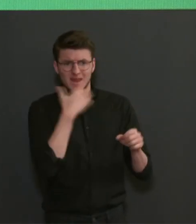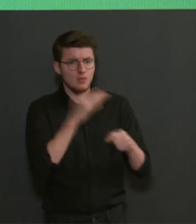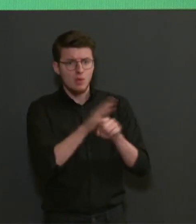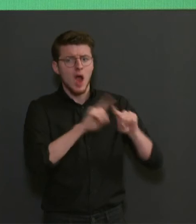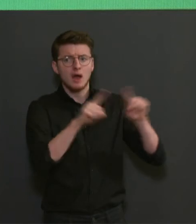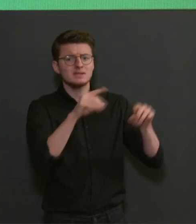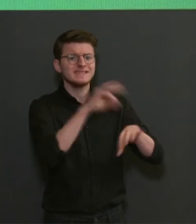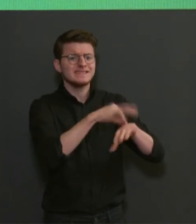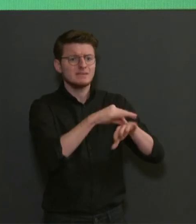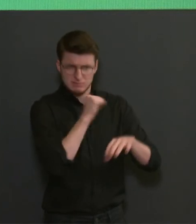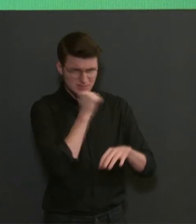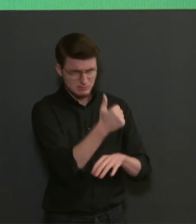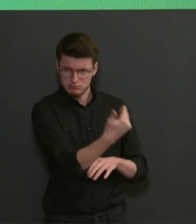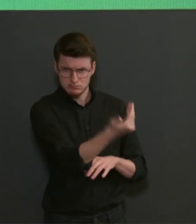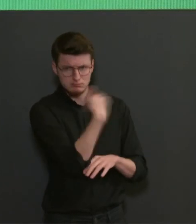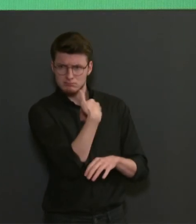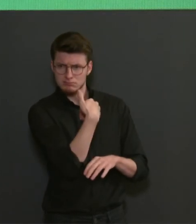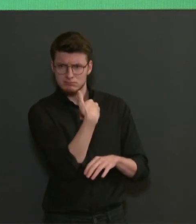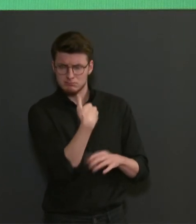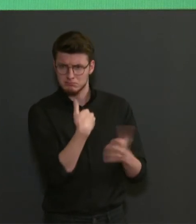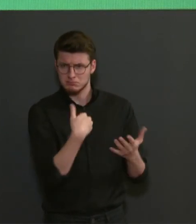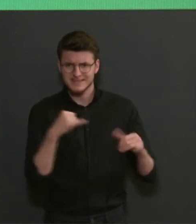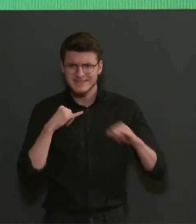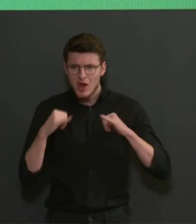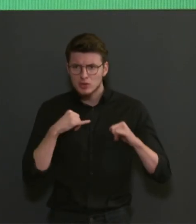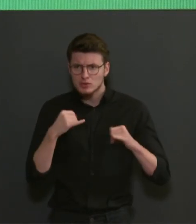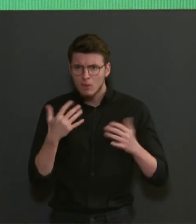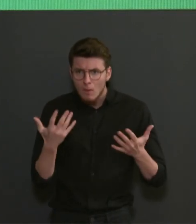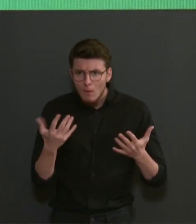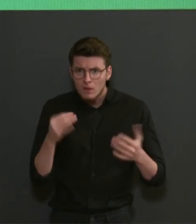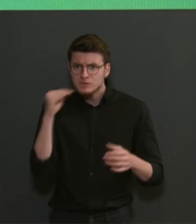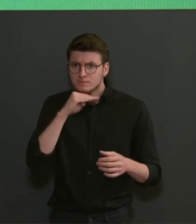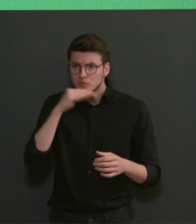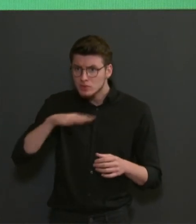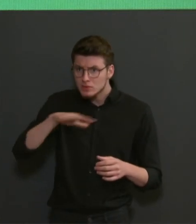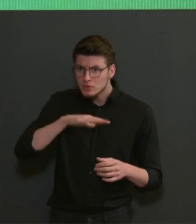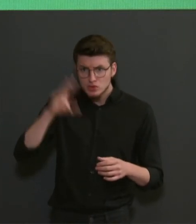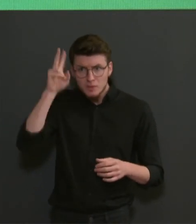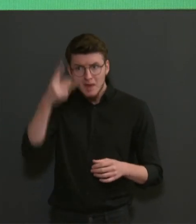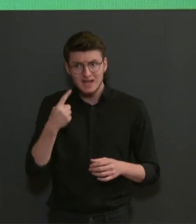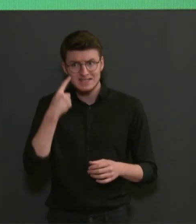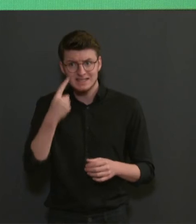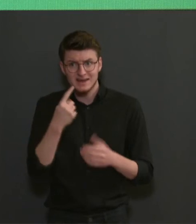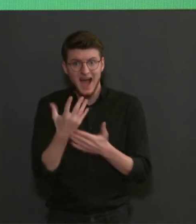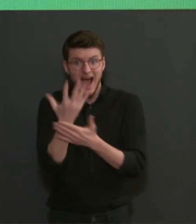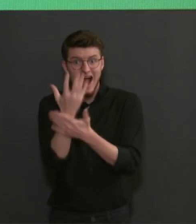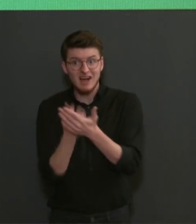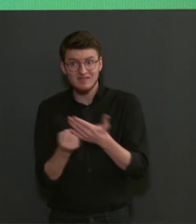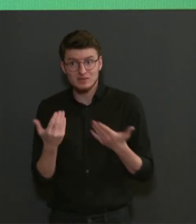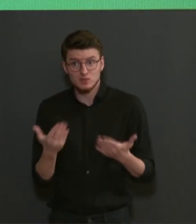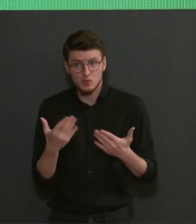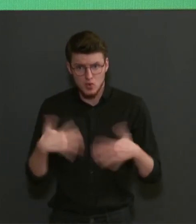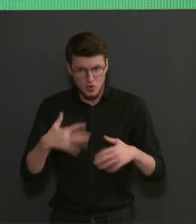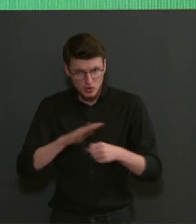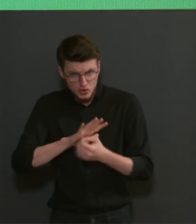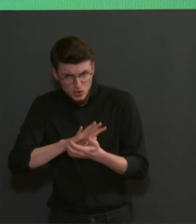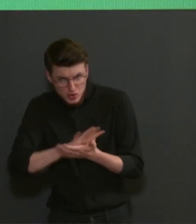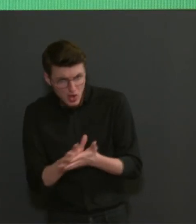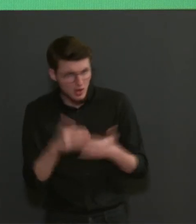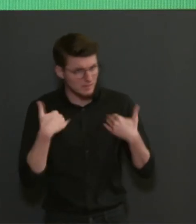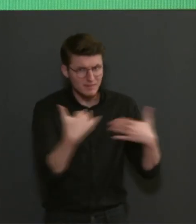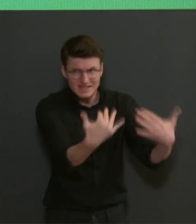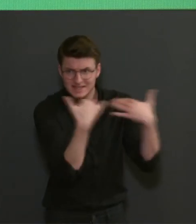op een rustige zomerdag dan op een typische drukke herfstdag. We vermoeden dat veel mensen